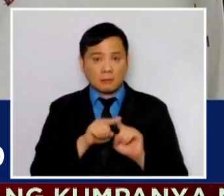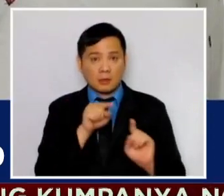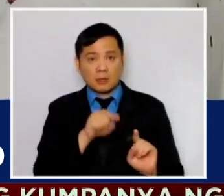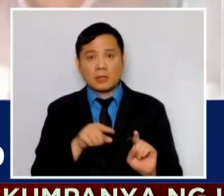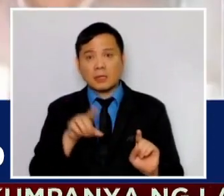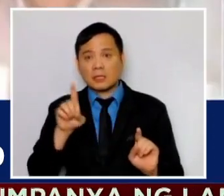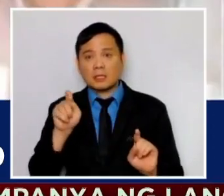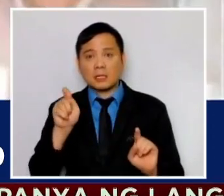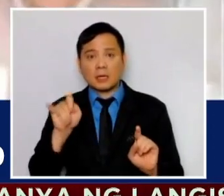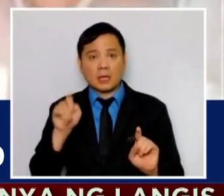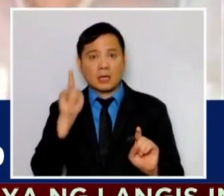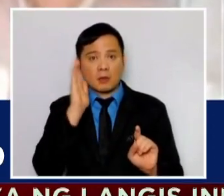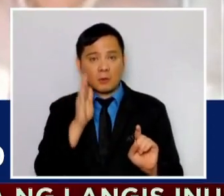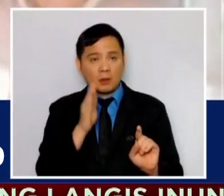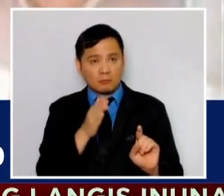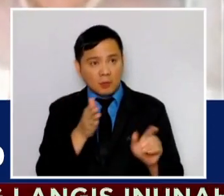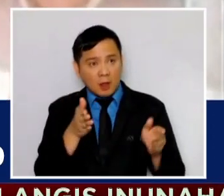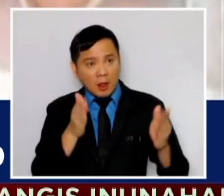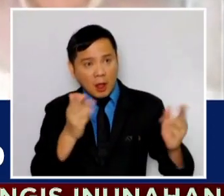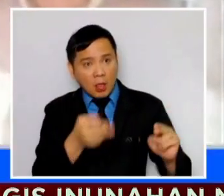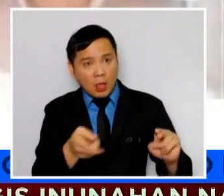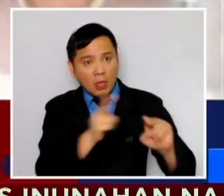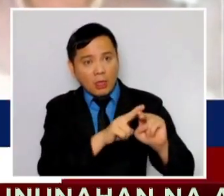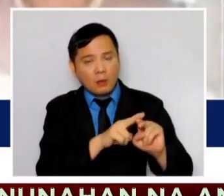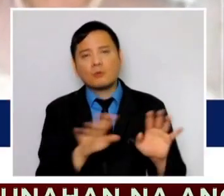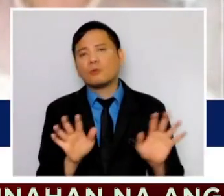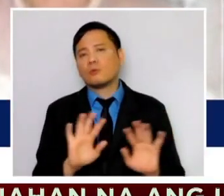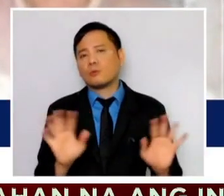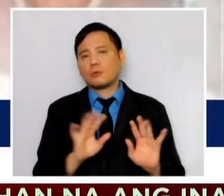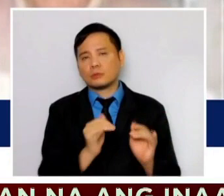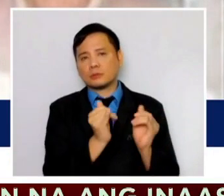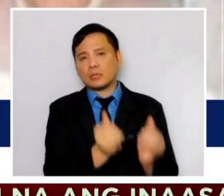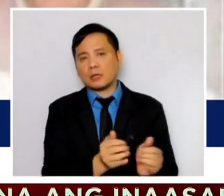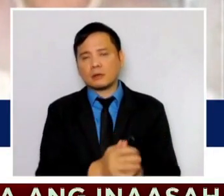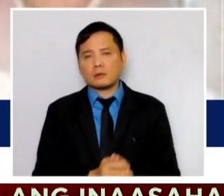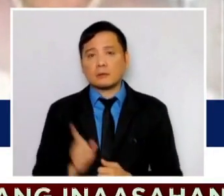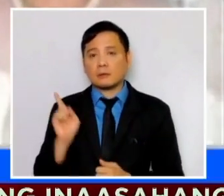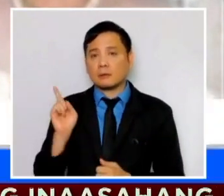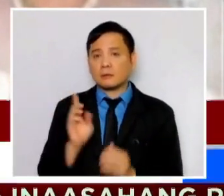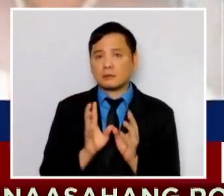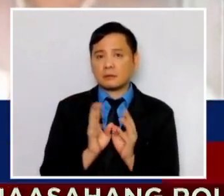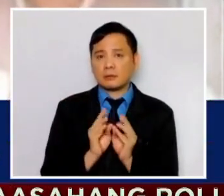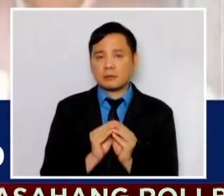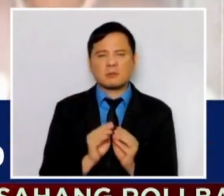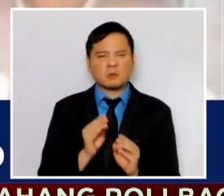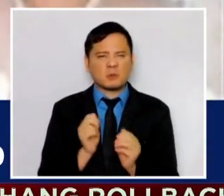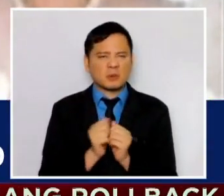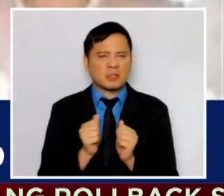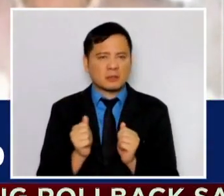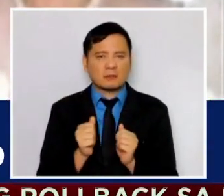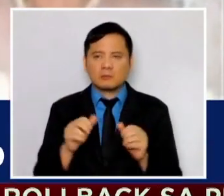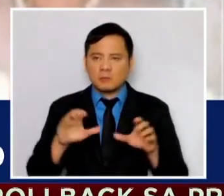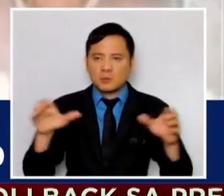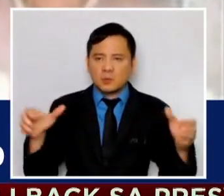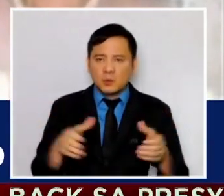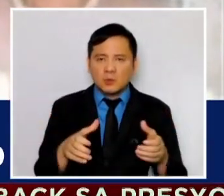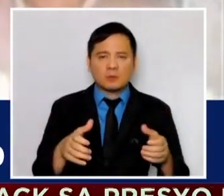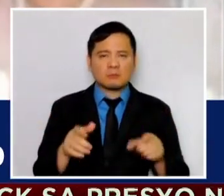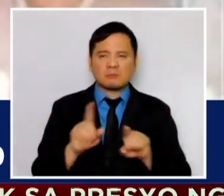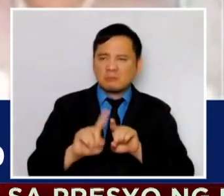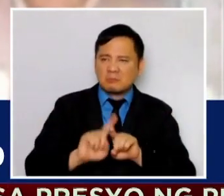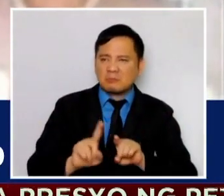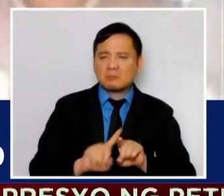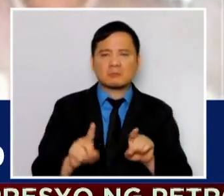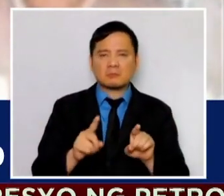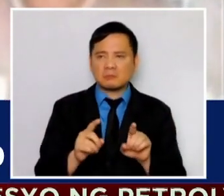DTI. We met with our manufacturers last Friday and with retailers last Monday. Alam po namin that they